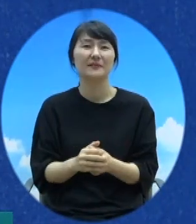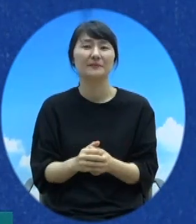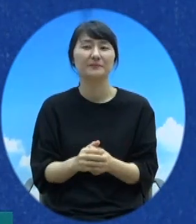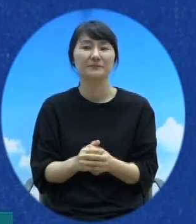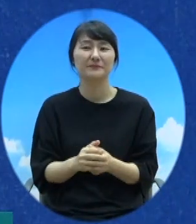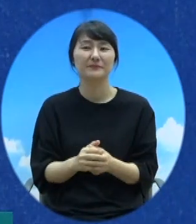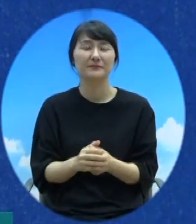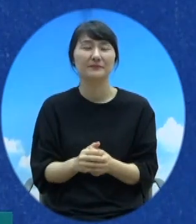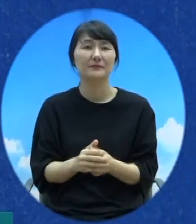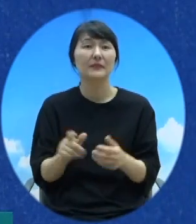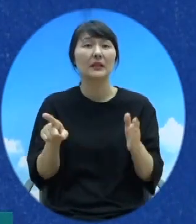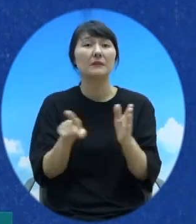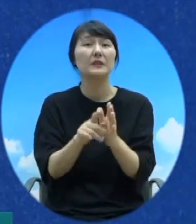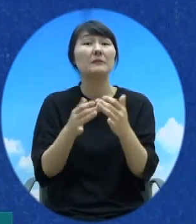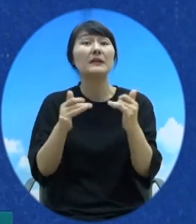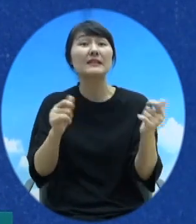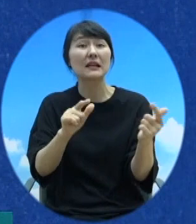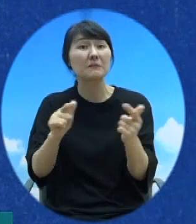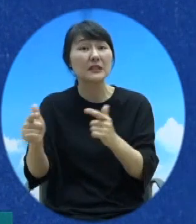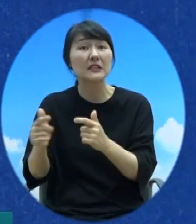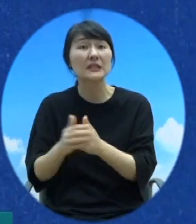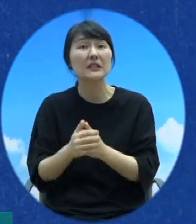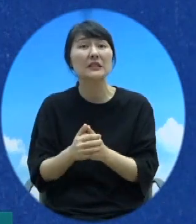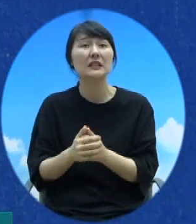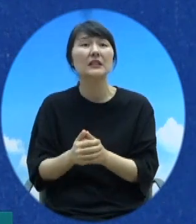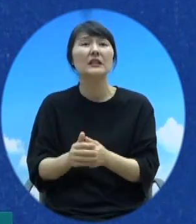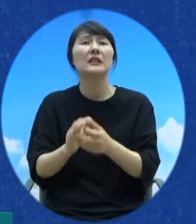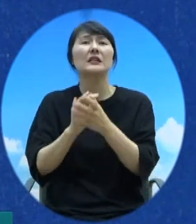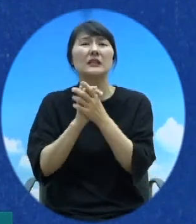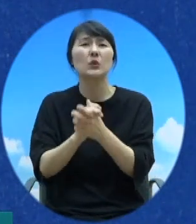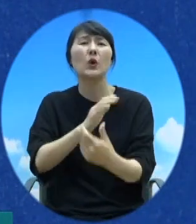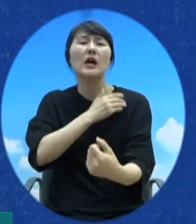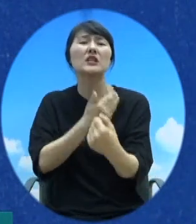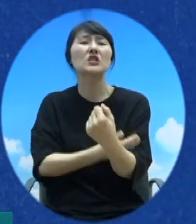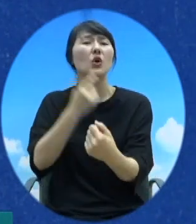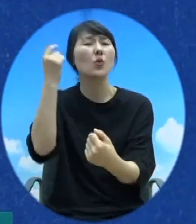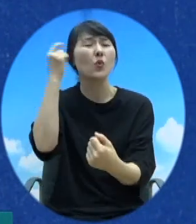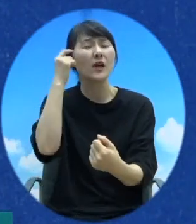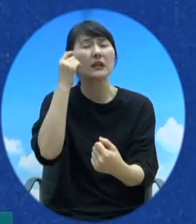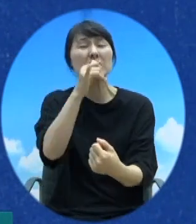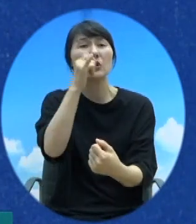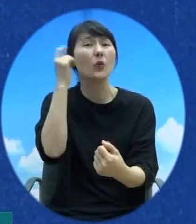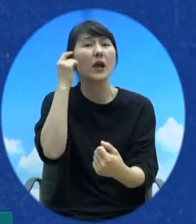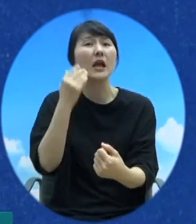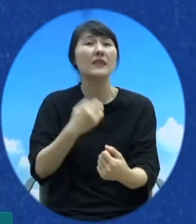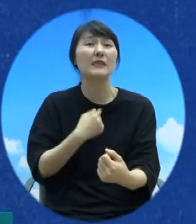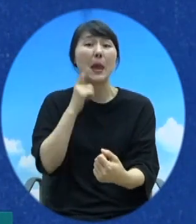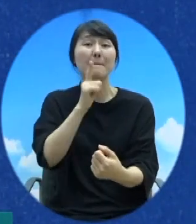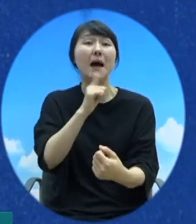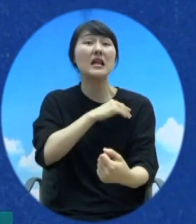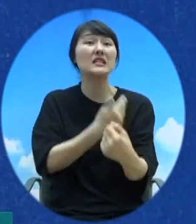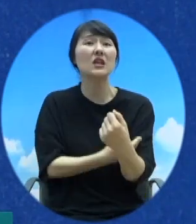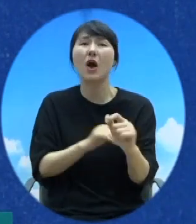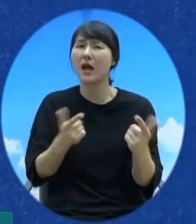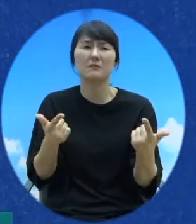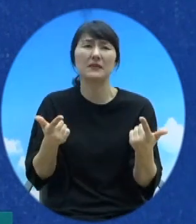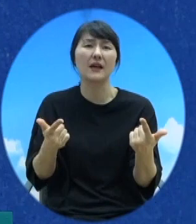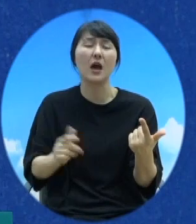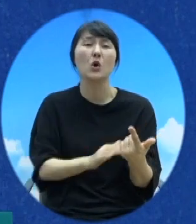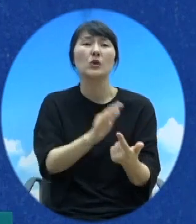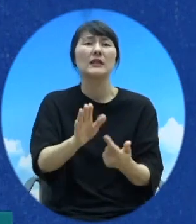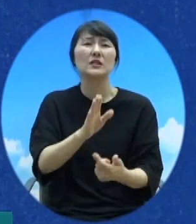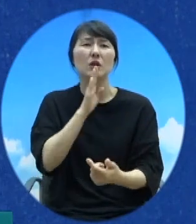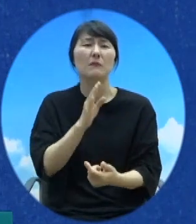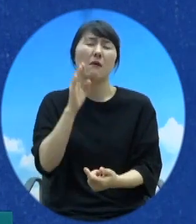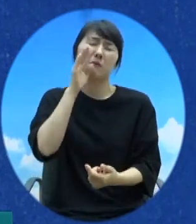여러분 믿음의 사람들이 구하는 간구와 기도가 왜 능력이 있느냐? 우리의 입술에 능력이 있는 것이 아닙니다. 우리는